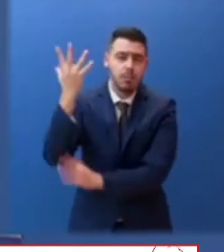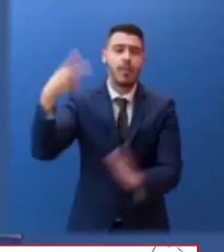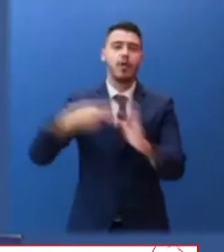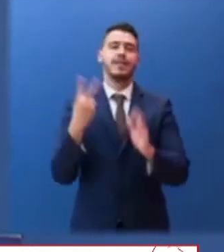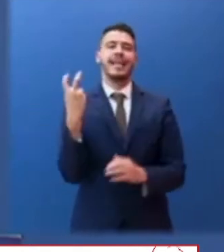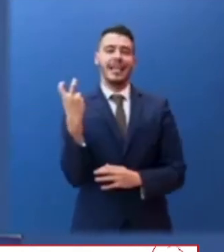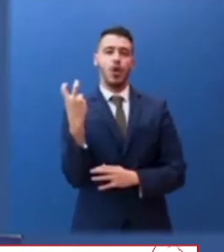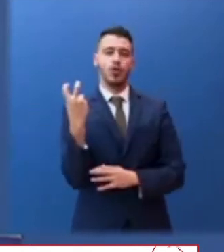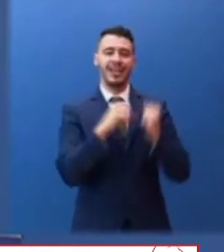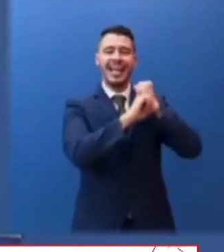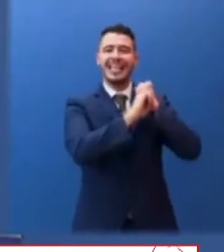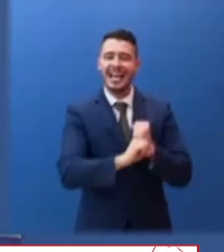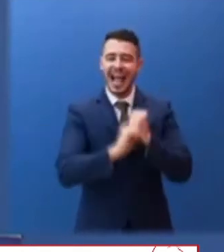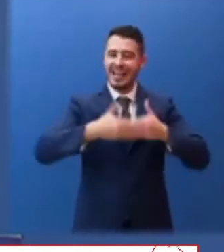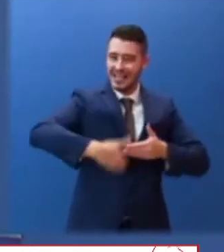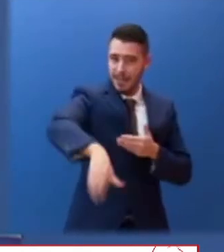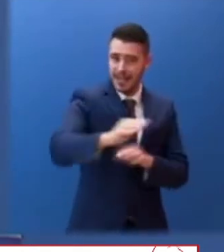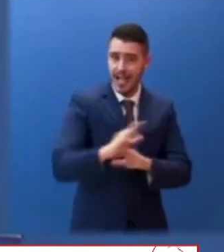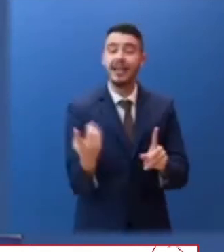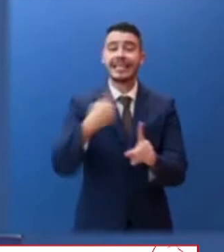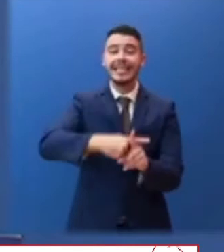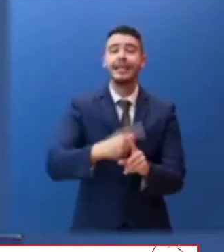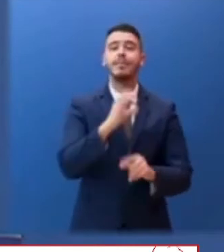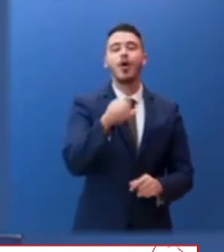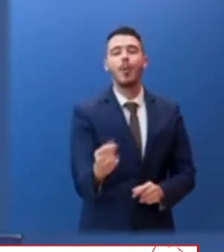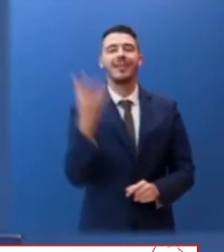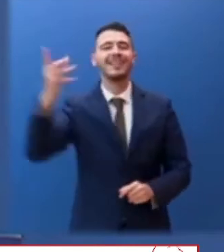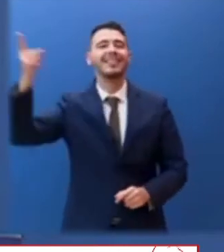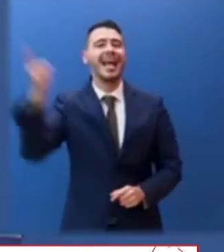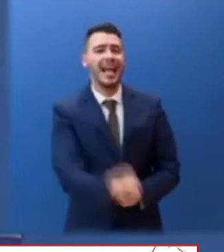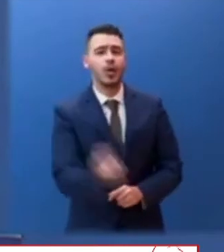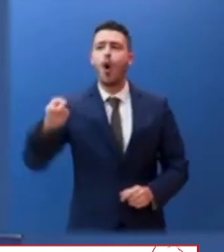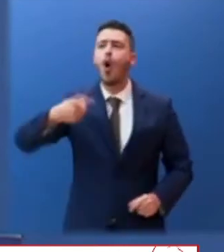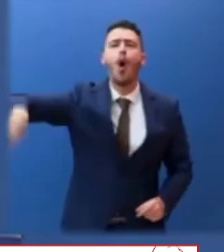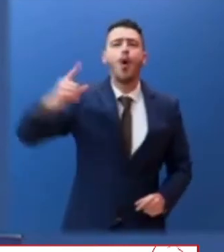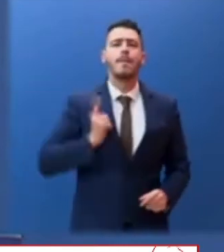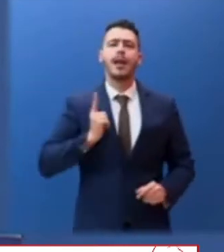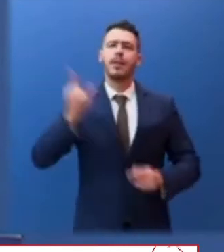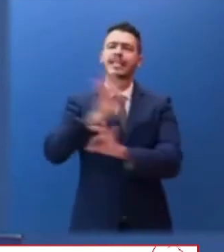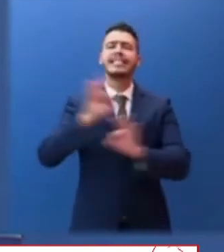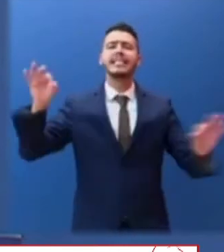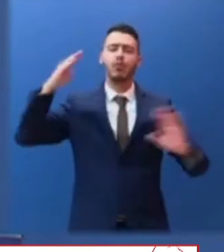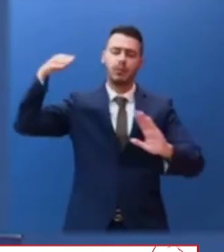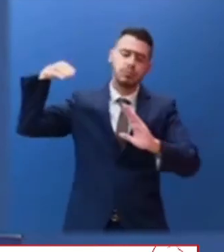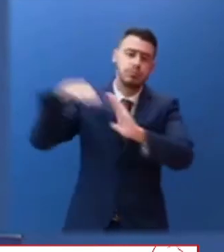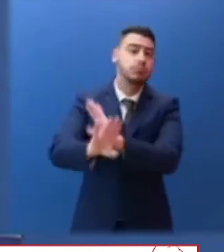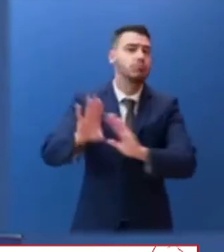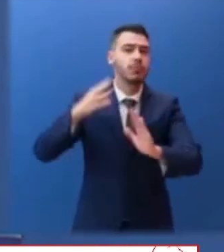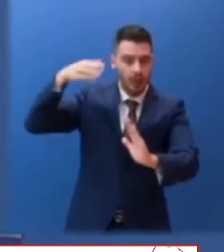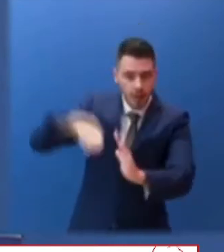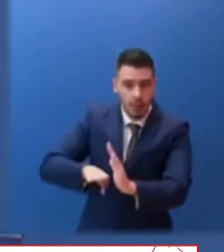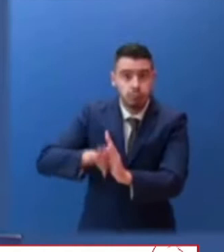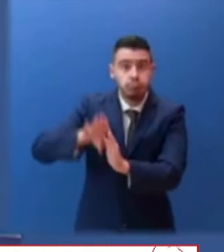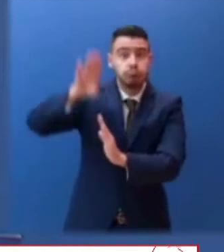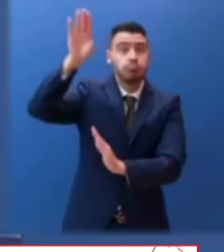πρώτο τρίμηνο συν 0,4% και όχι ύφεση μείον 0,5% όπως ήταν οι εκτιμήσεις. Η